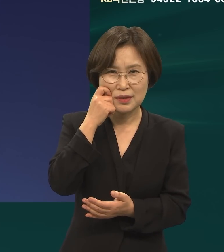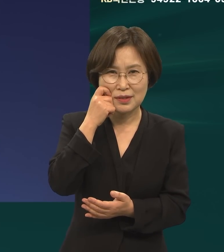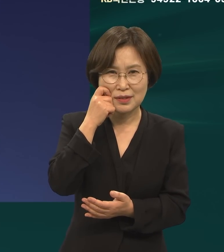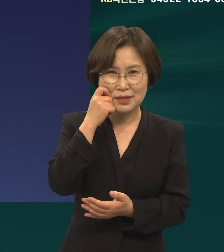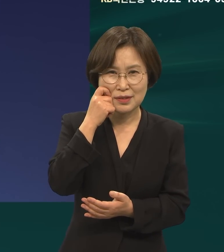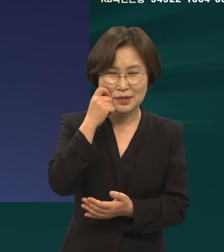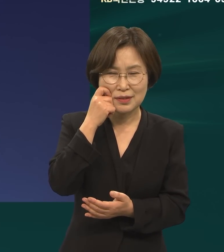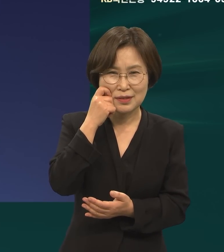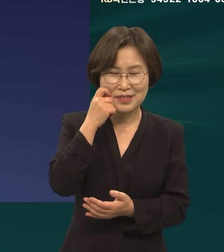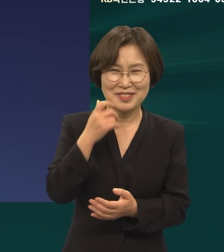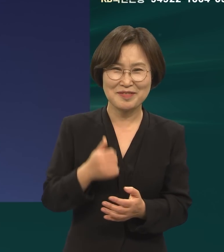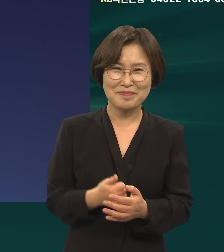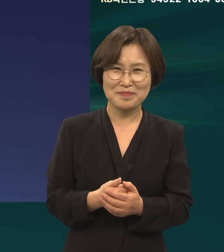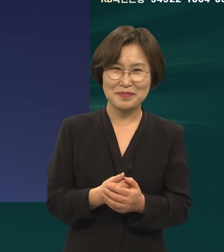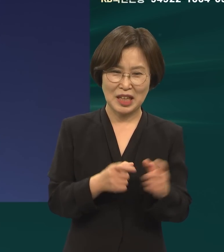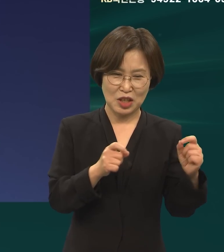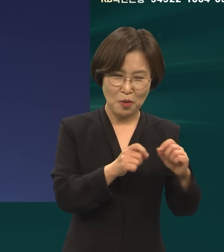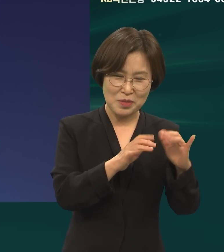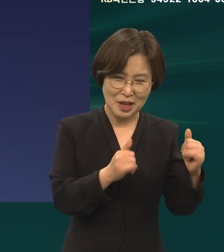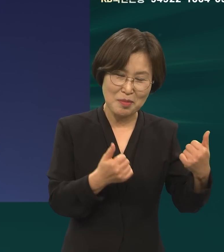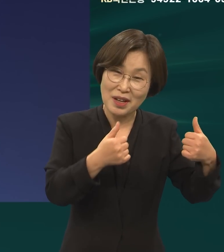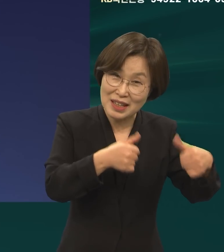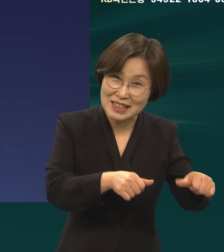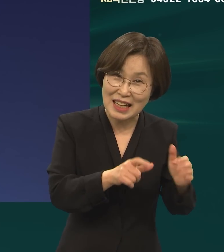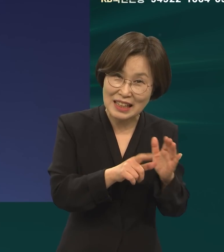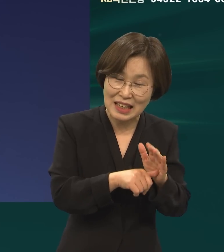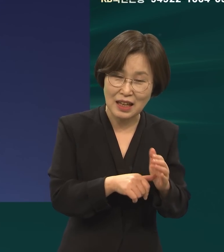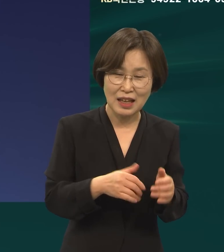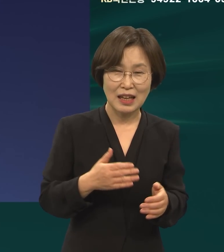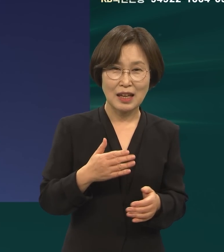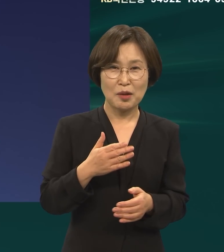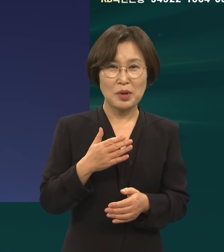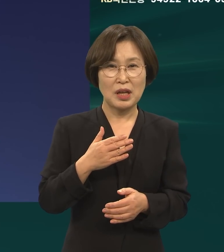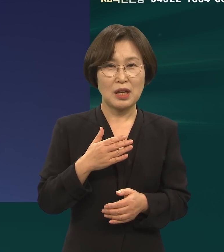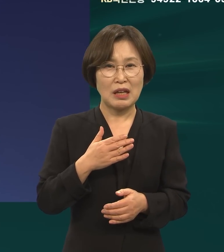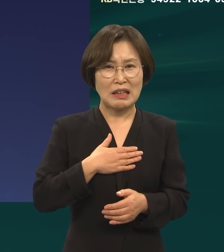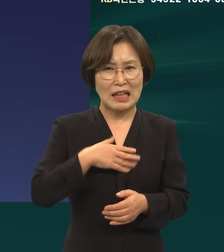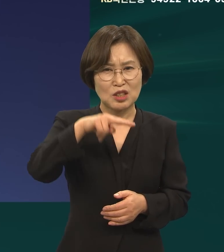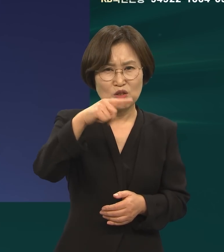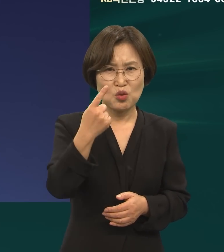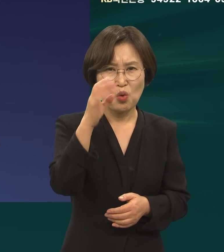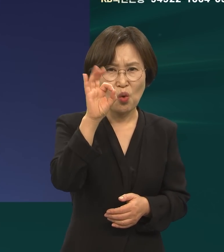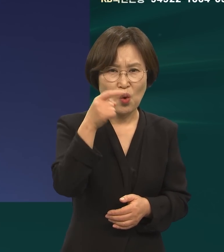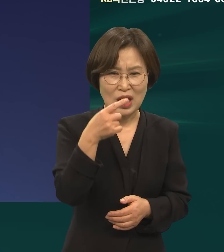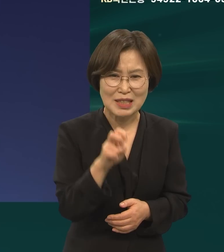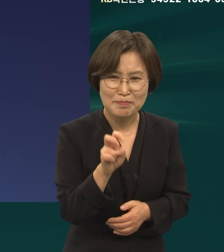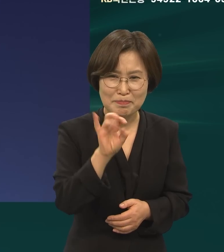체질을 깨달았으면 인사하실 때 저는 뭐 소음인입니다 이런 얘기 하지 말고